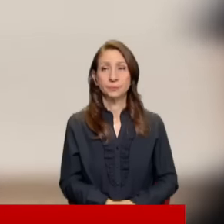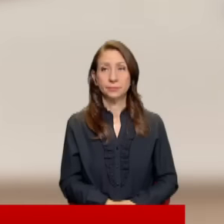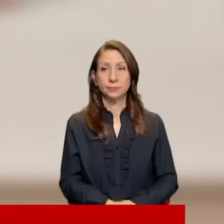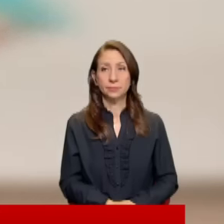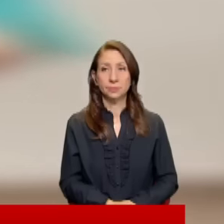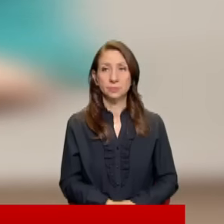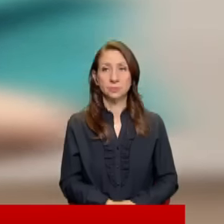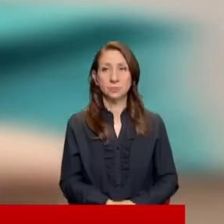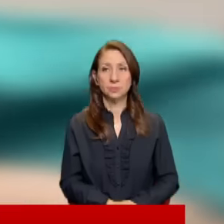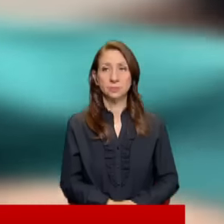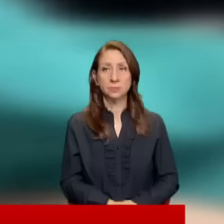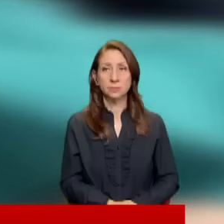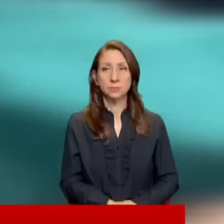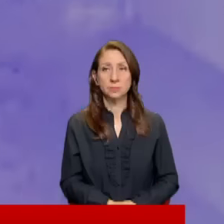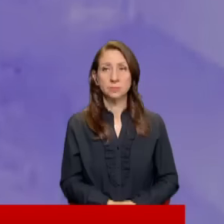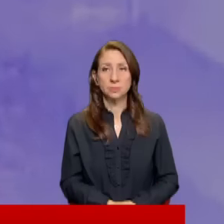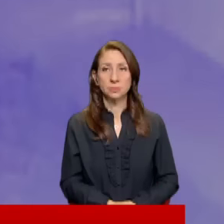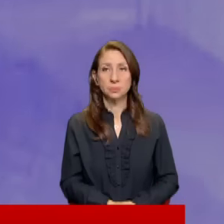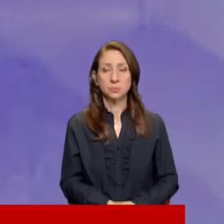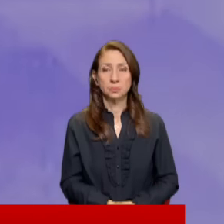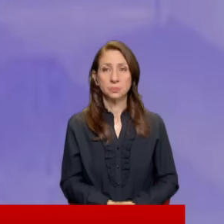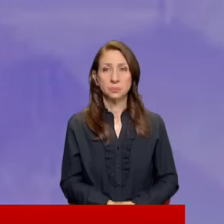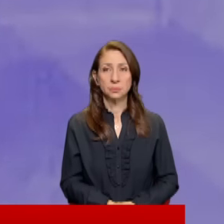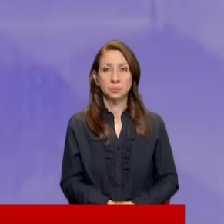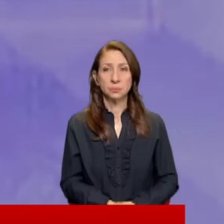ölümü deiz Hayırlı